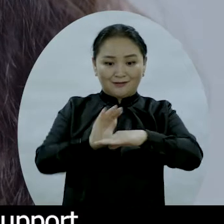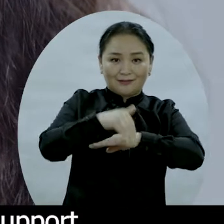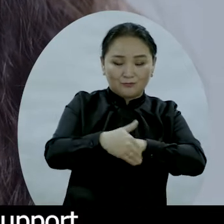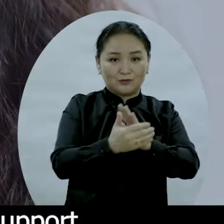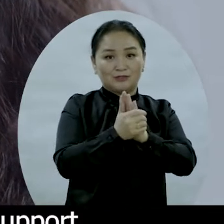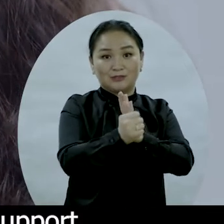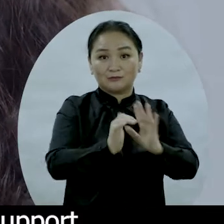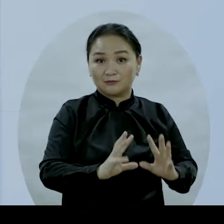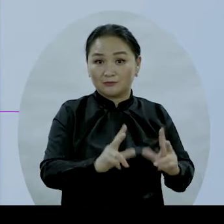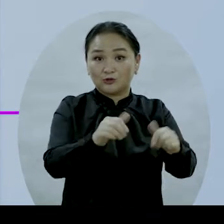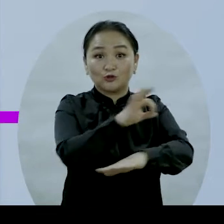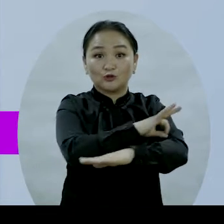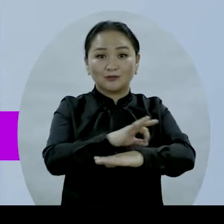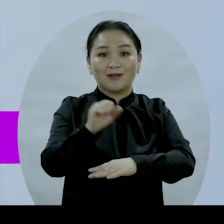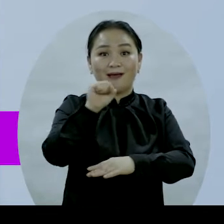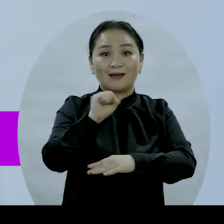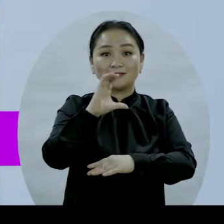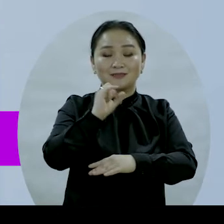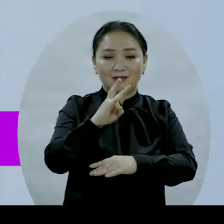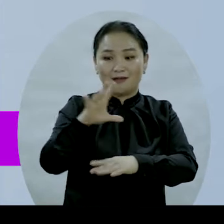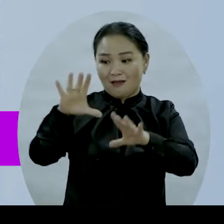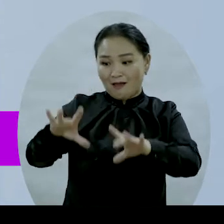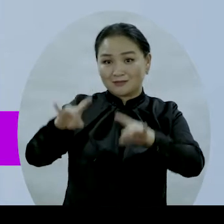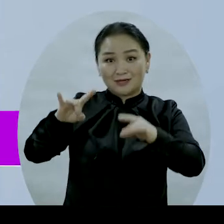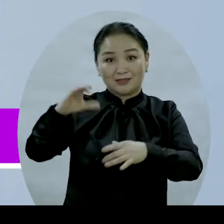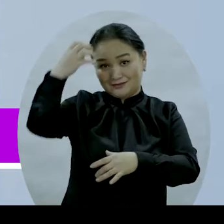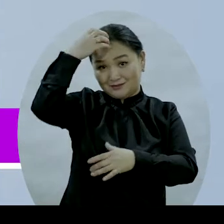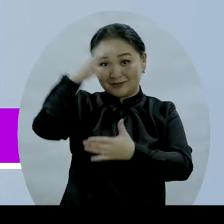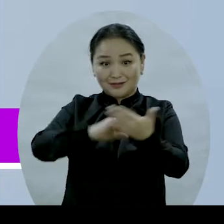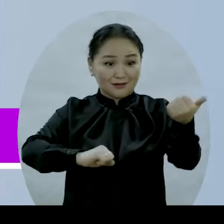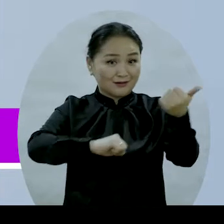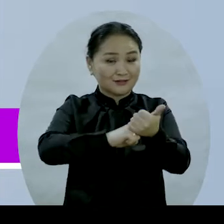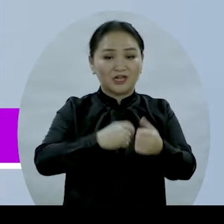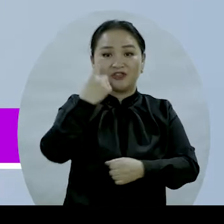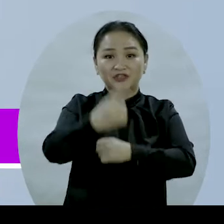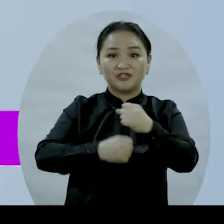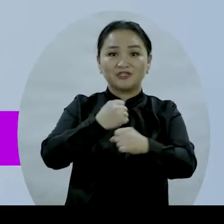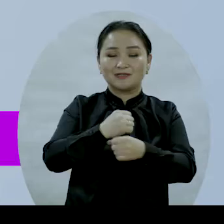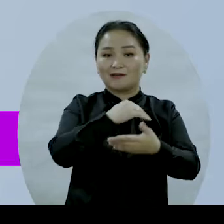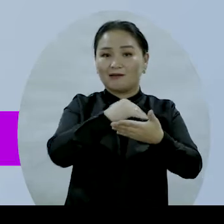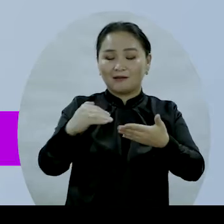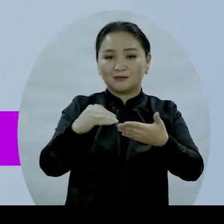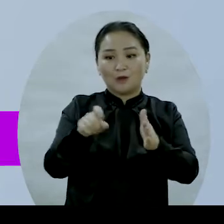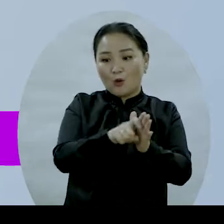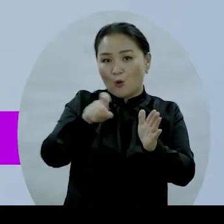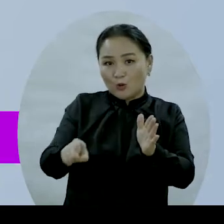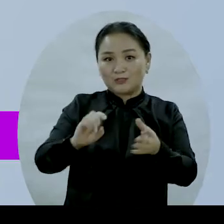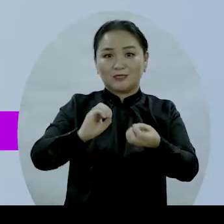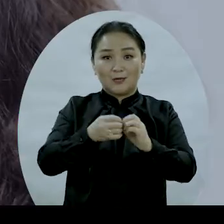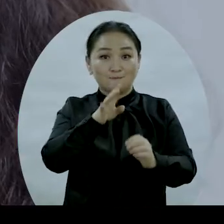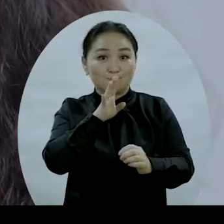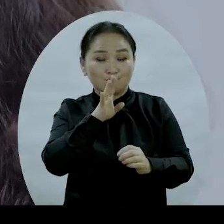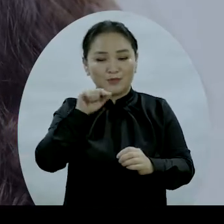туулагчдыг чадварчлуулахын төслийг Азийн сантай хамтран Австралийн засгийн газрын дэмжлэгтэйгээр 1 жил хагасын хугацаанд хэрэгжүүлэхээр эхлээд